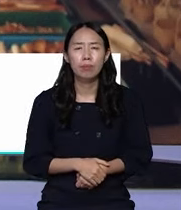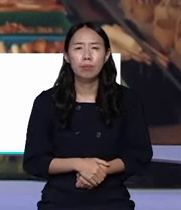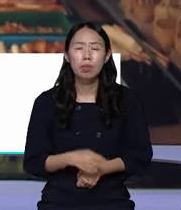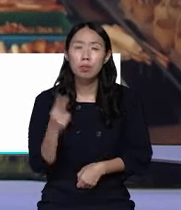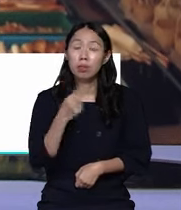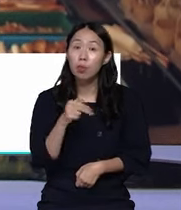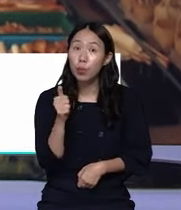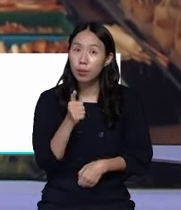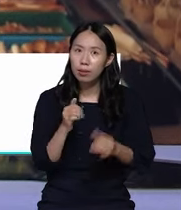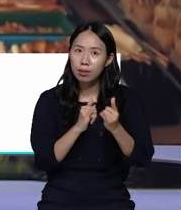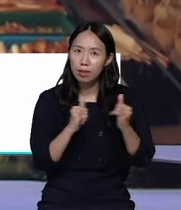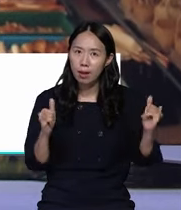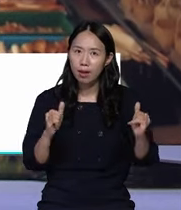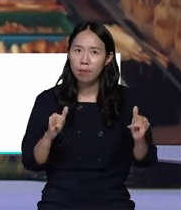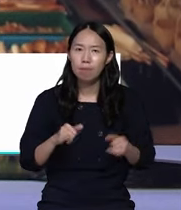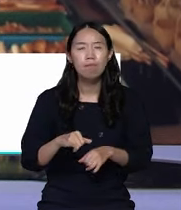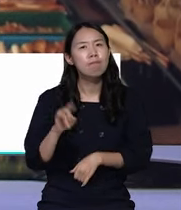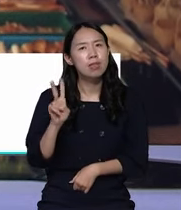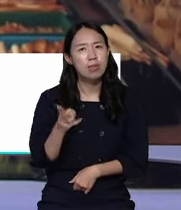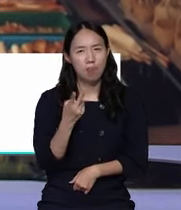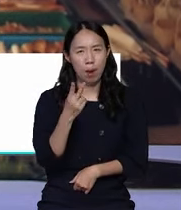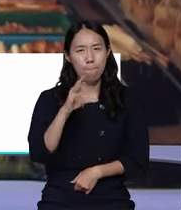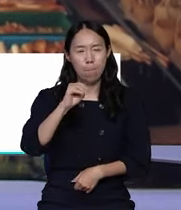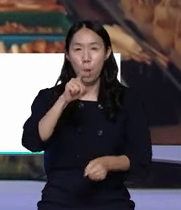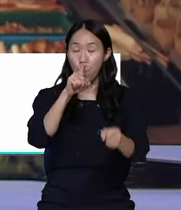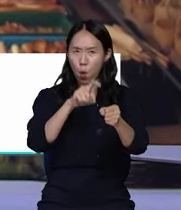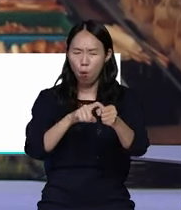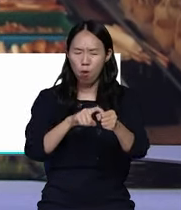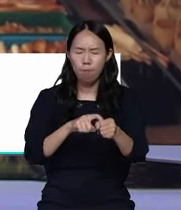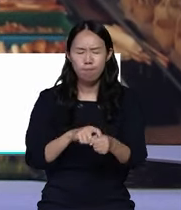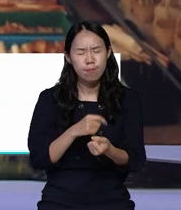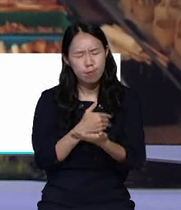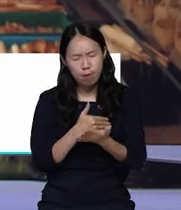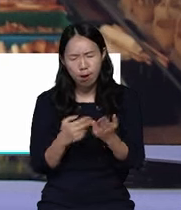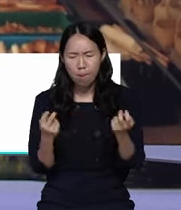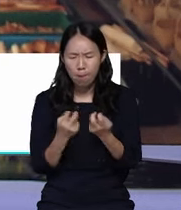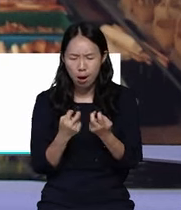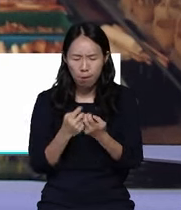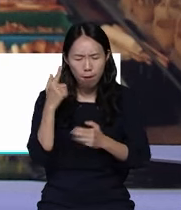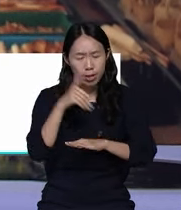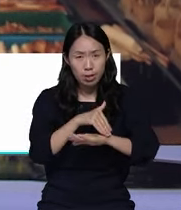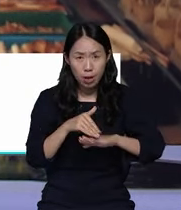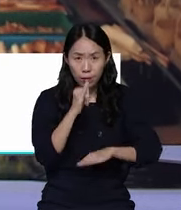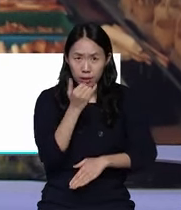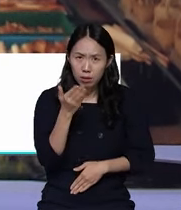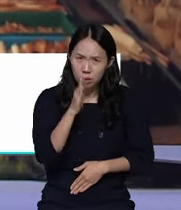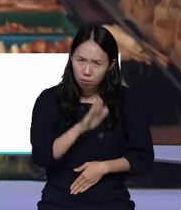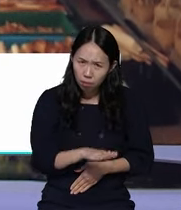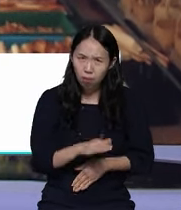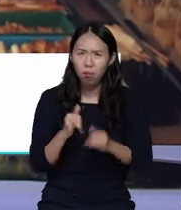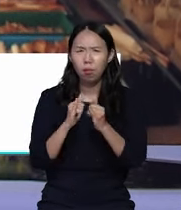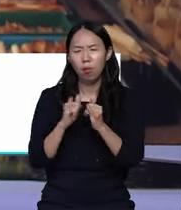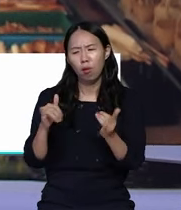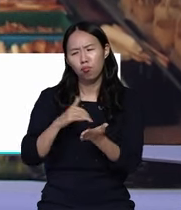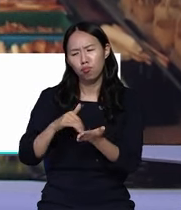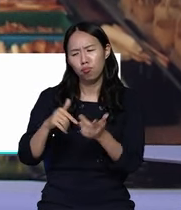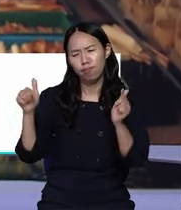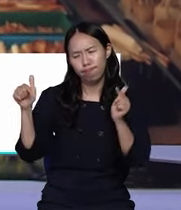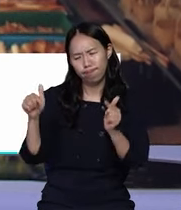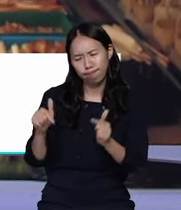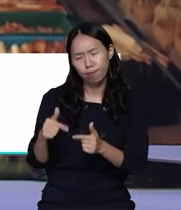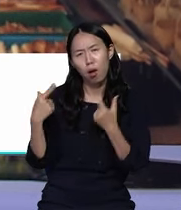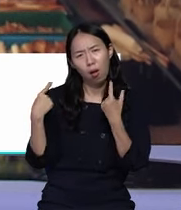2050년 인구 200만 명 회복을 위해 가까지 대책을 내놓고 있지만 인구 감소세는 꺾이지 않고 있습니다